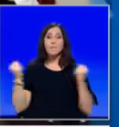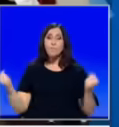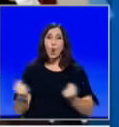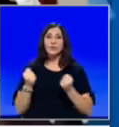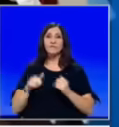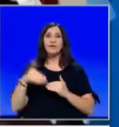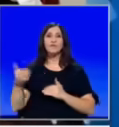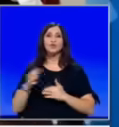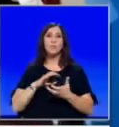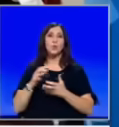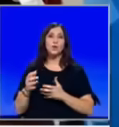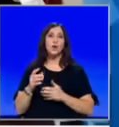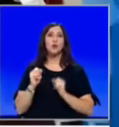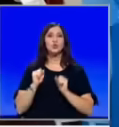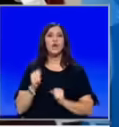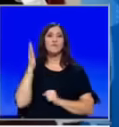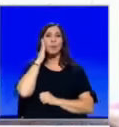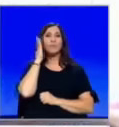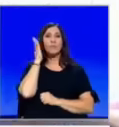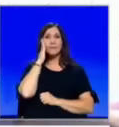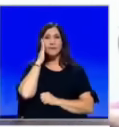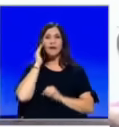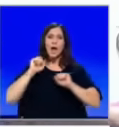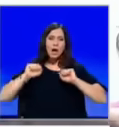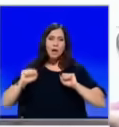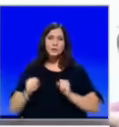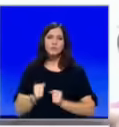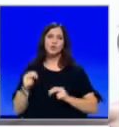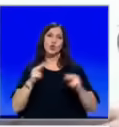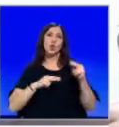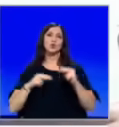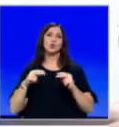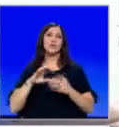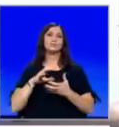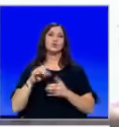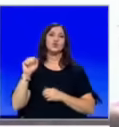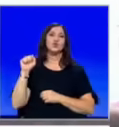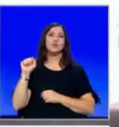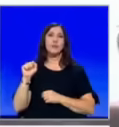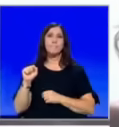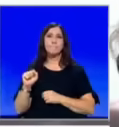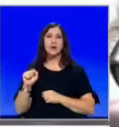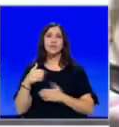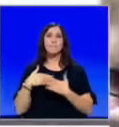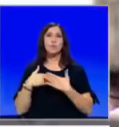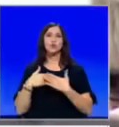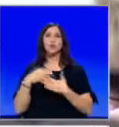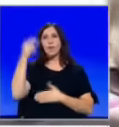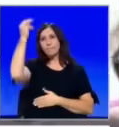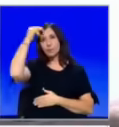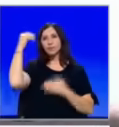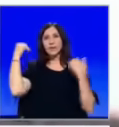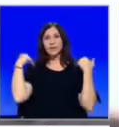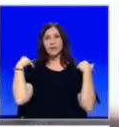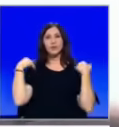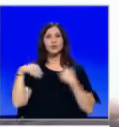политика. Очакваме от премиера спешни консултации с политическите партии по отношение българската